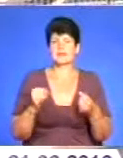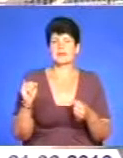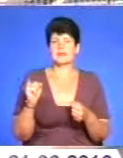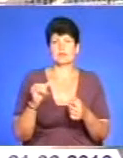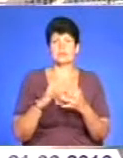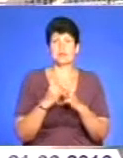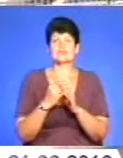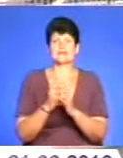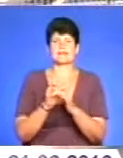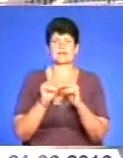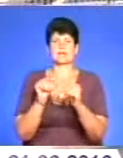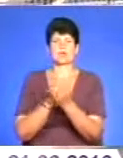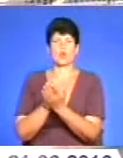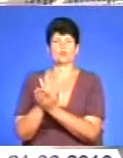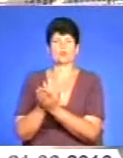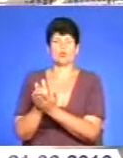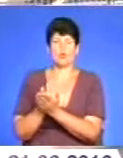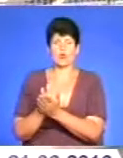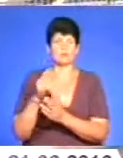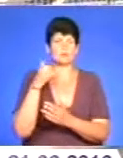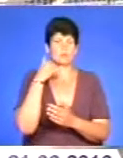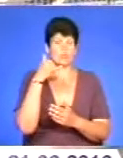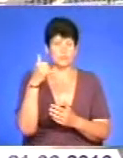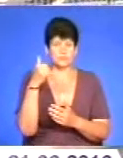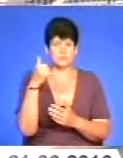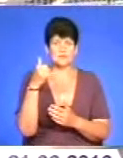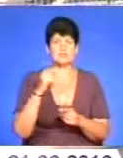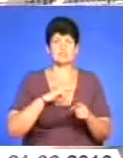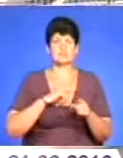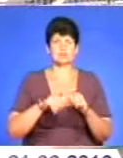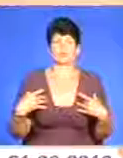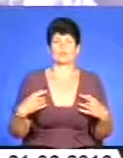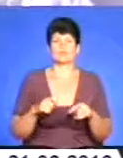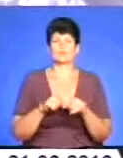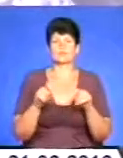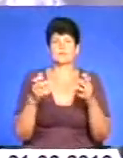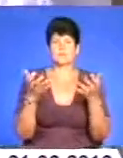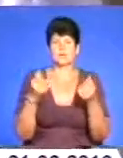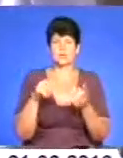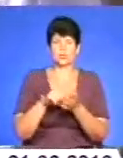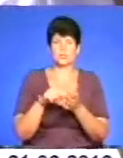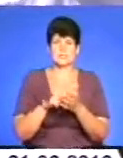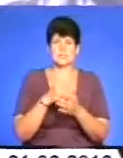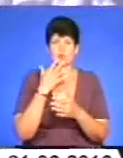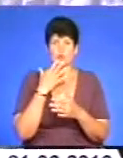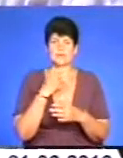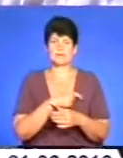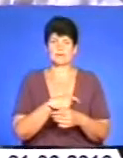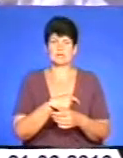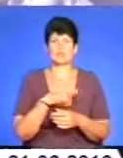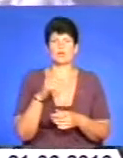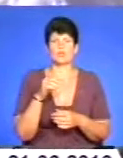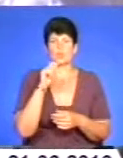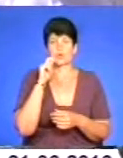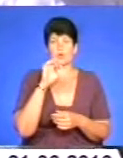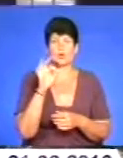буде створено, будемо нести службу таким чином, щоб буде як мінімум 6 чоловік, по 2 чоловіки на кожен день